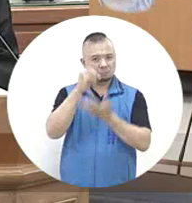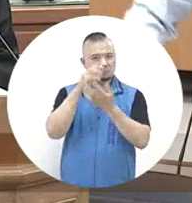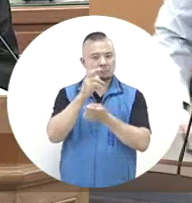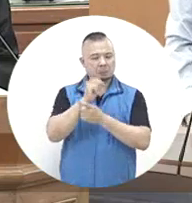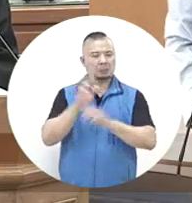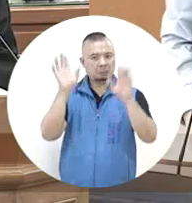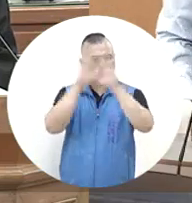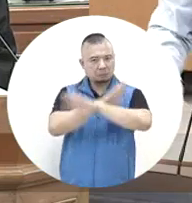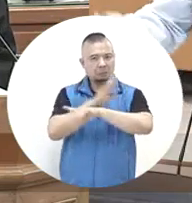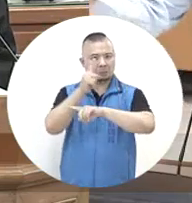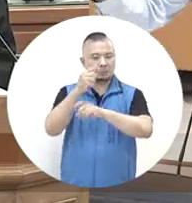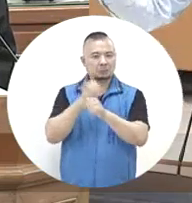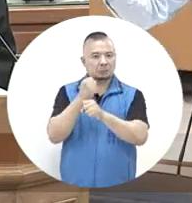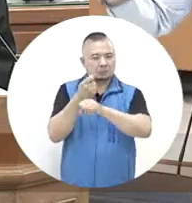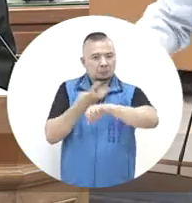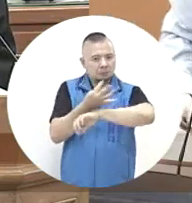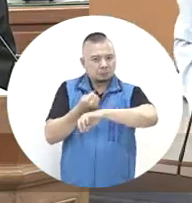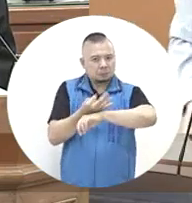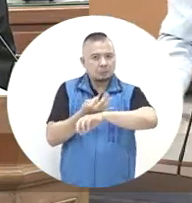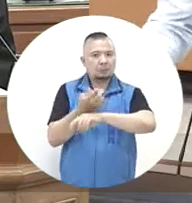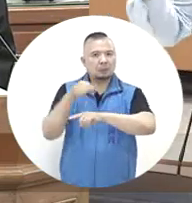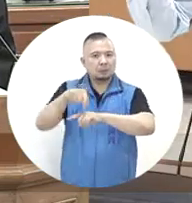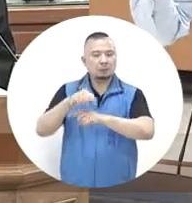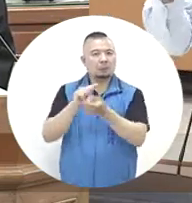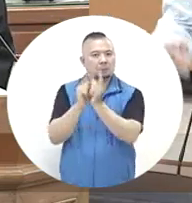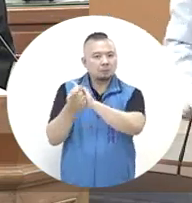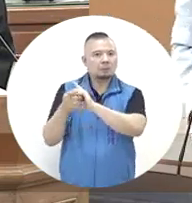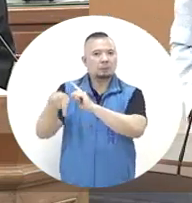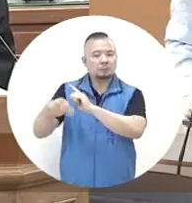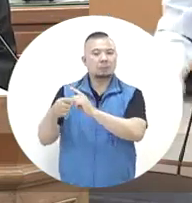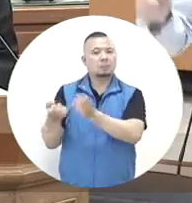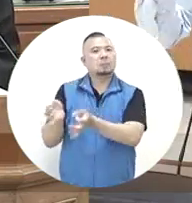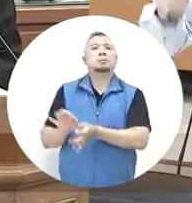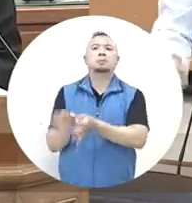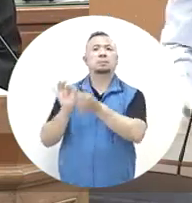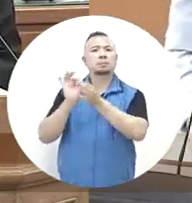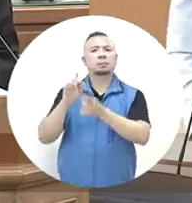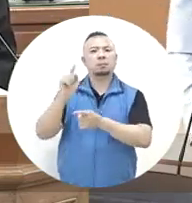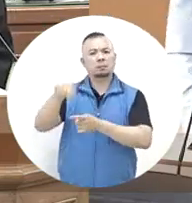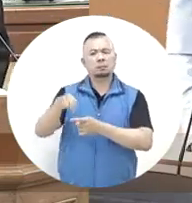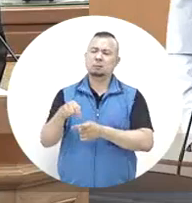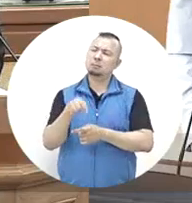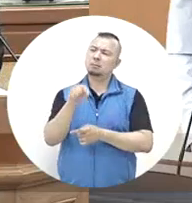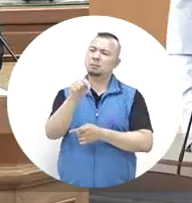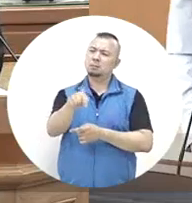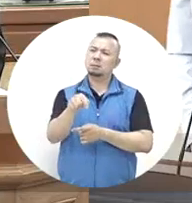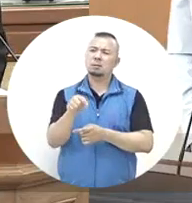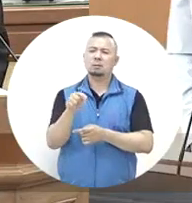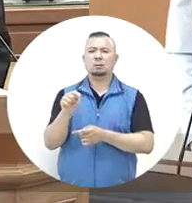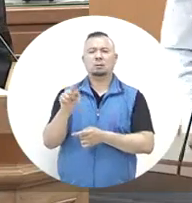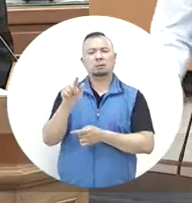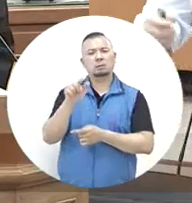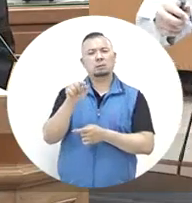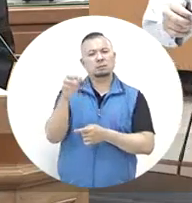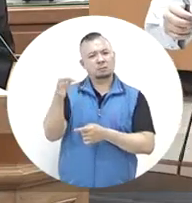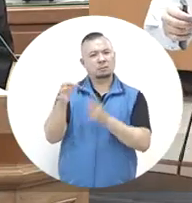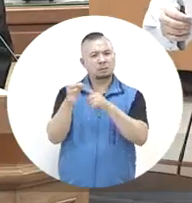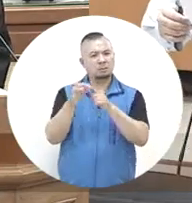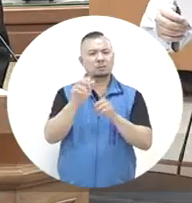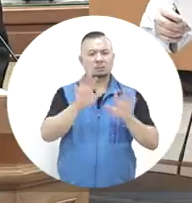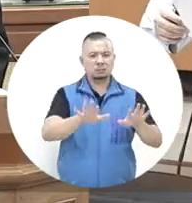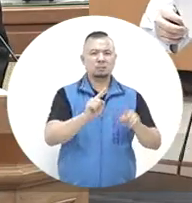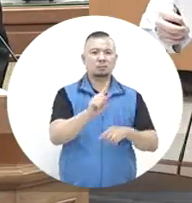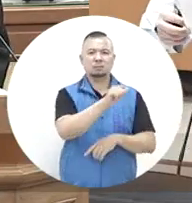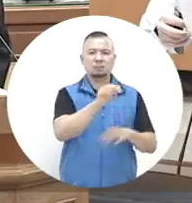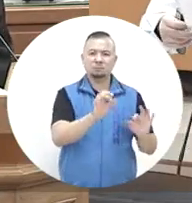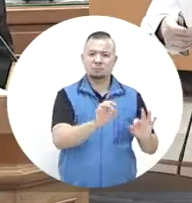是说物价的关系啦，这物价已经这几十年没调，物价上涨齁，夜点费已经跟不上物价的上涨，应该要调高。那市长也说明